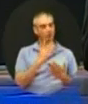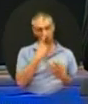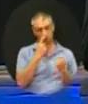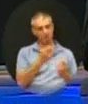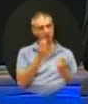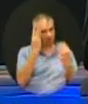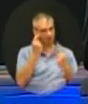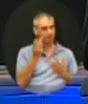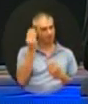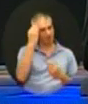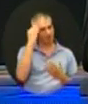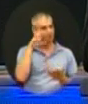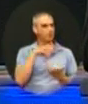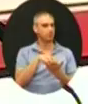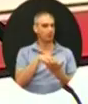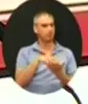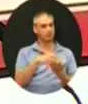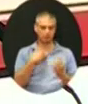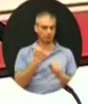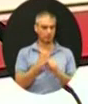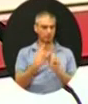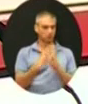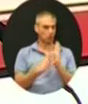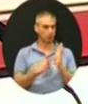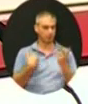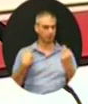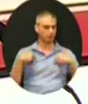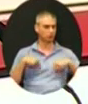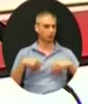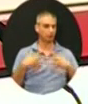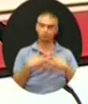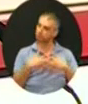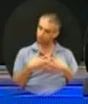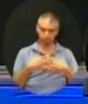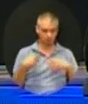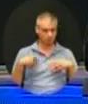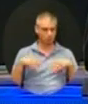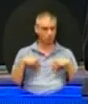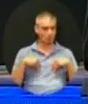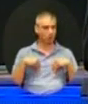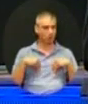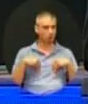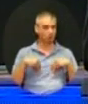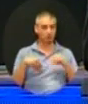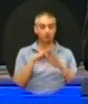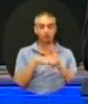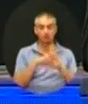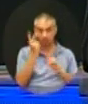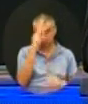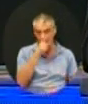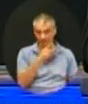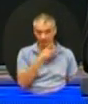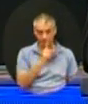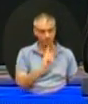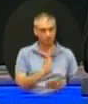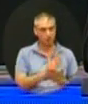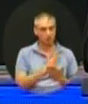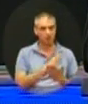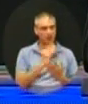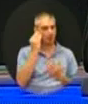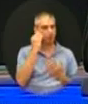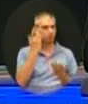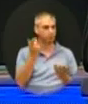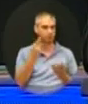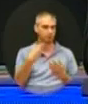החרדים ללמוד לימודי ליבה בכוח נחוקק חוק אני הייתי אז יור הקואליציה אמרתי אני מוכן לשקול את זה בתנאי שאתה מבין שהרי מי קובע מה זה לימודי